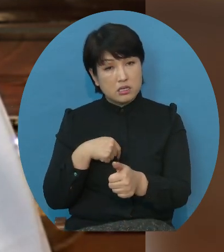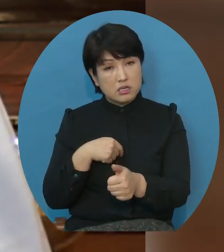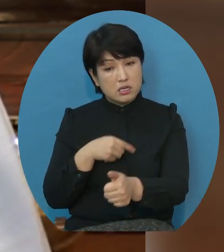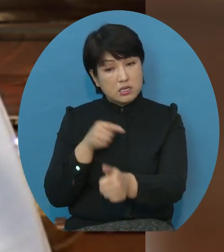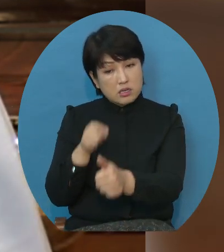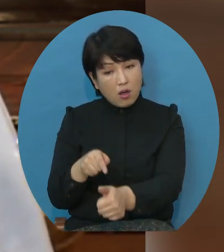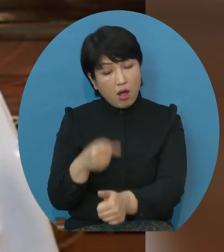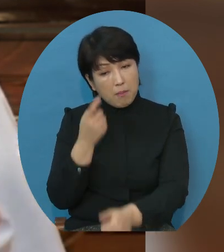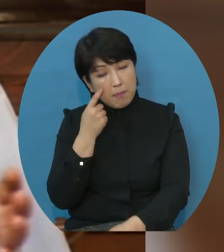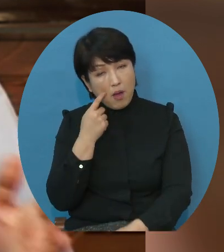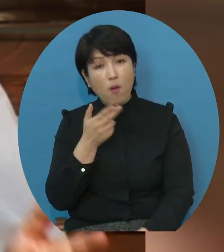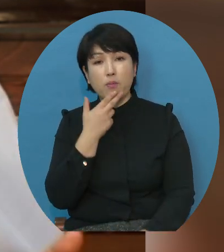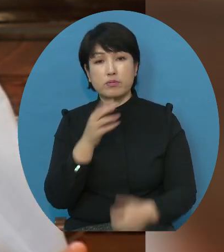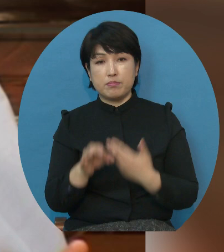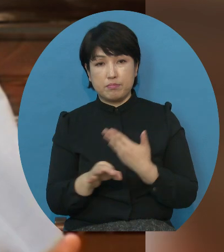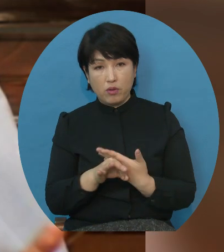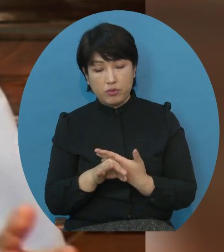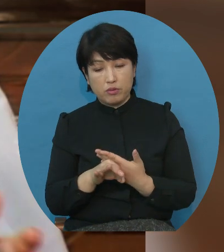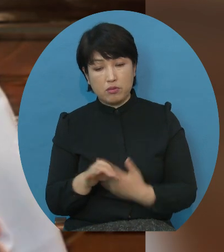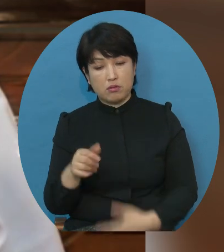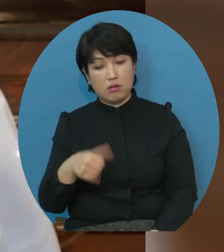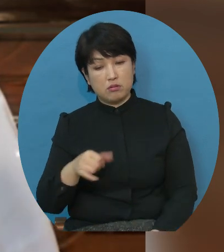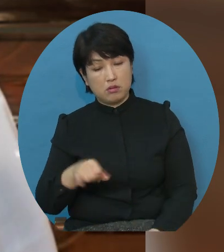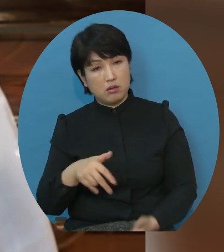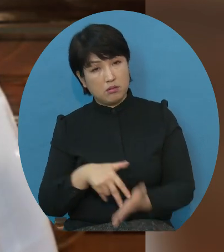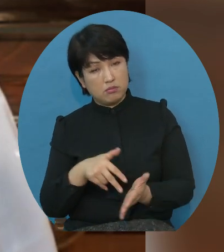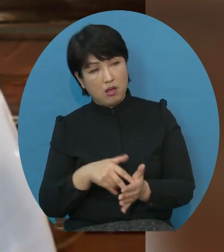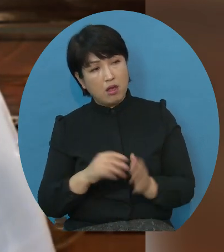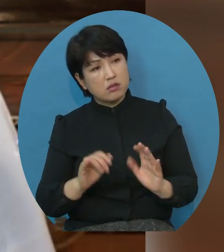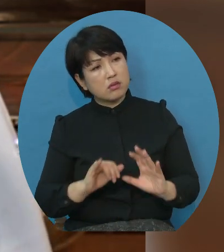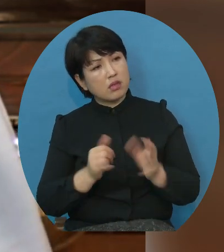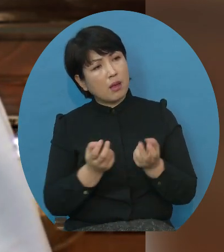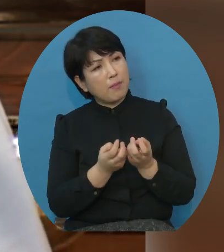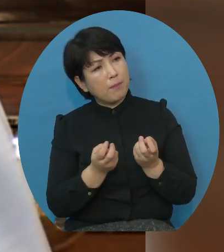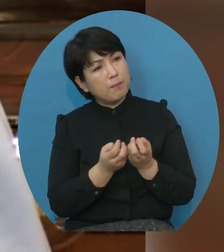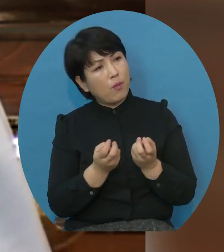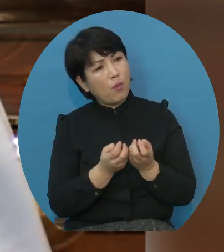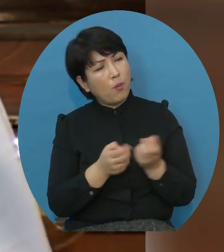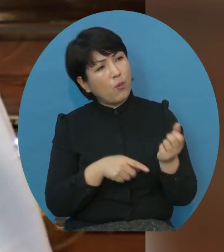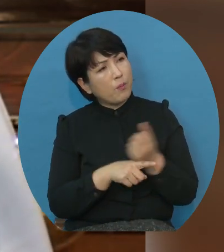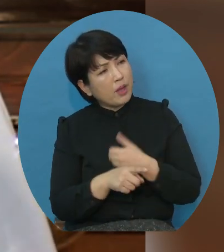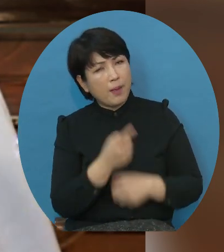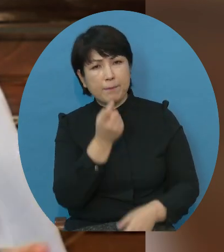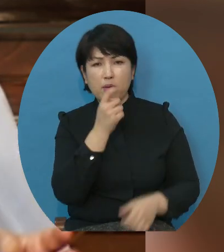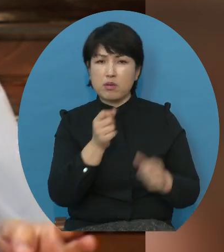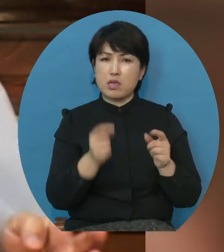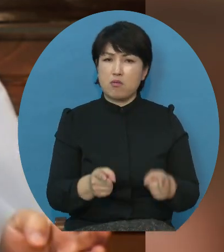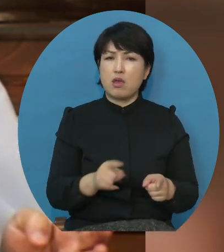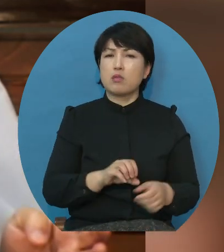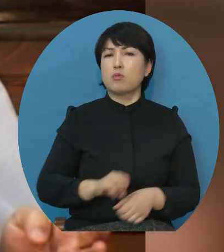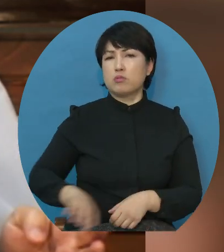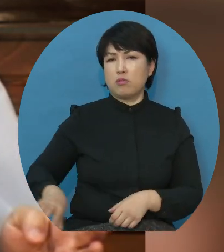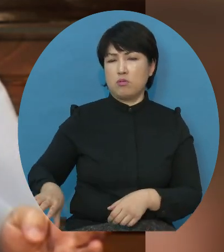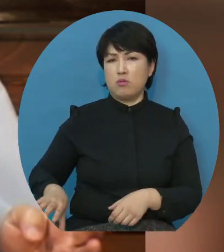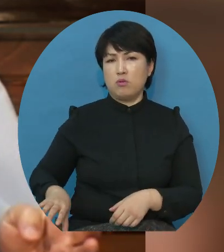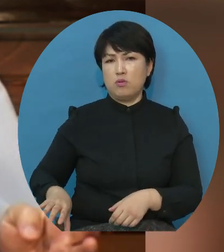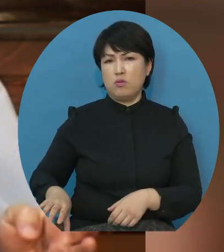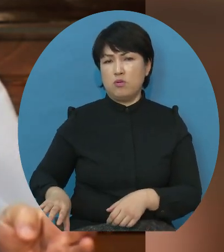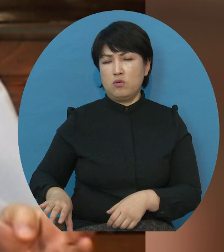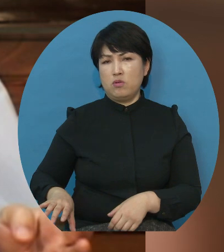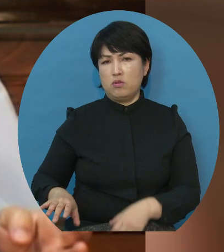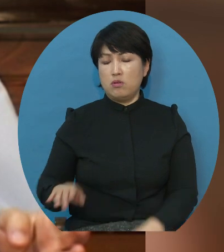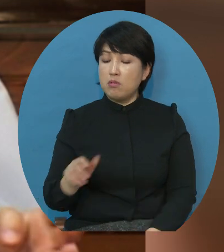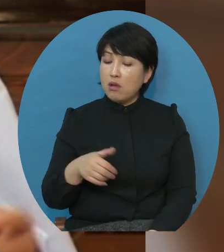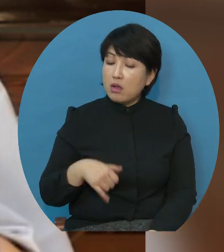아이가 세상을 배울 기회를 잃어버리게 되고 아이가 아주